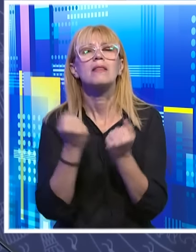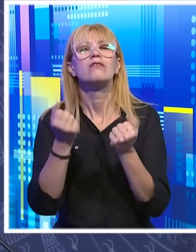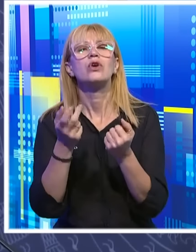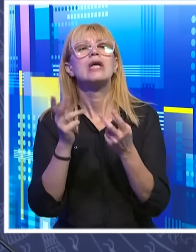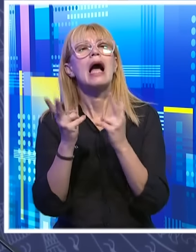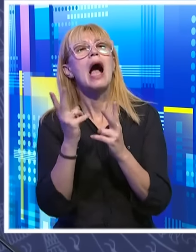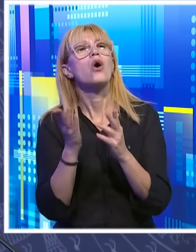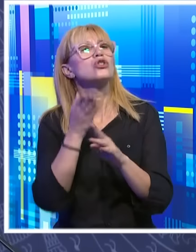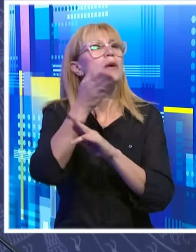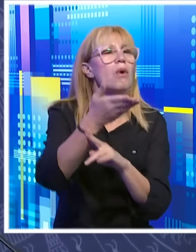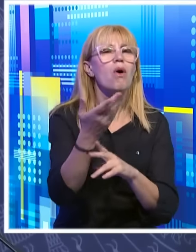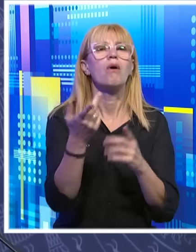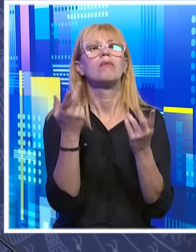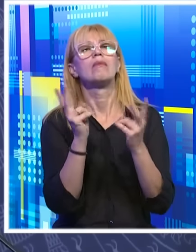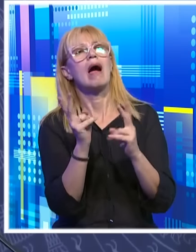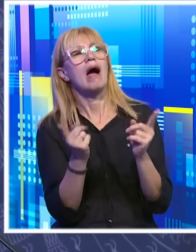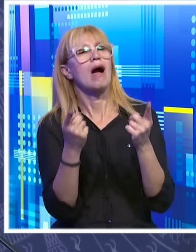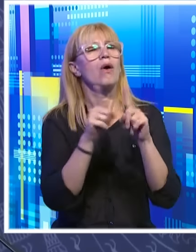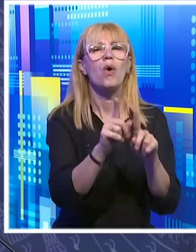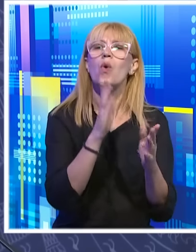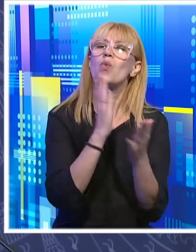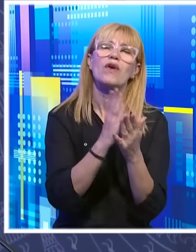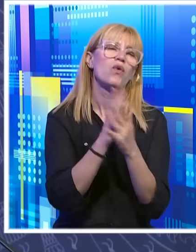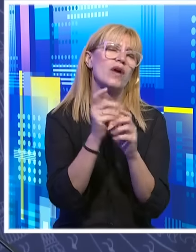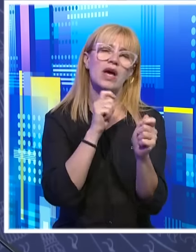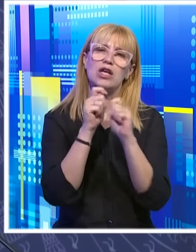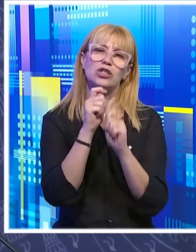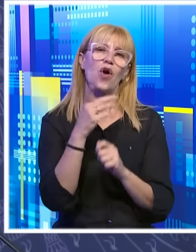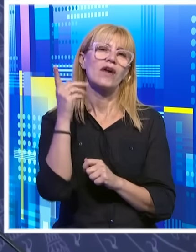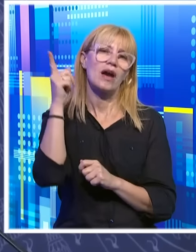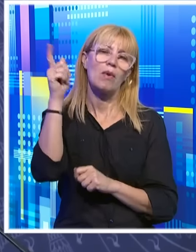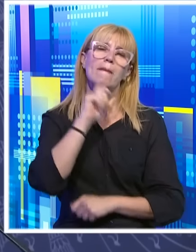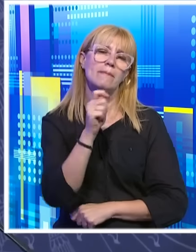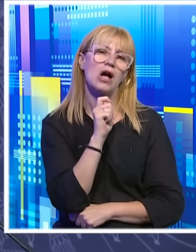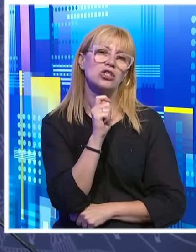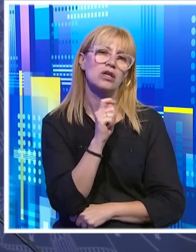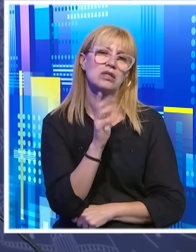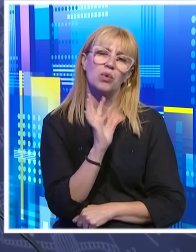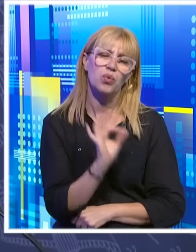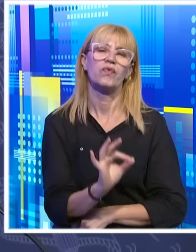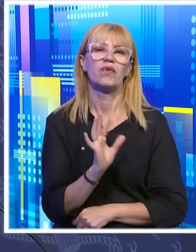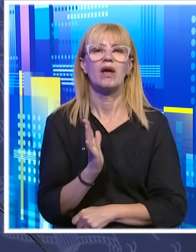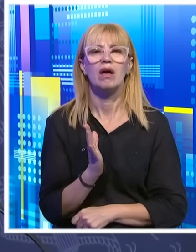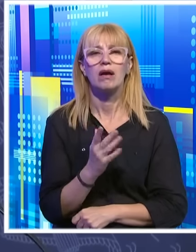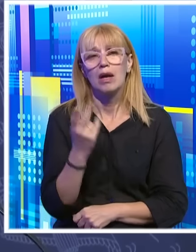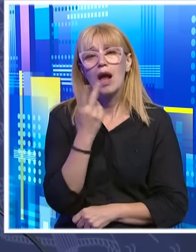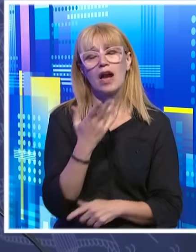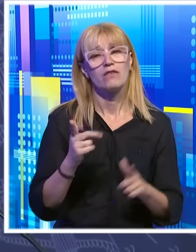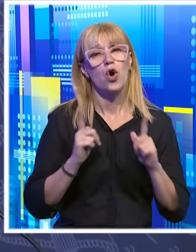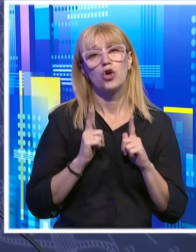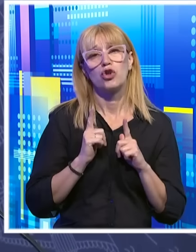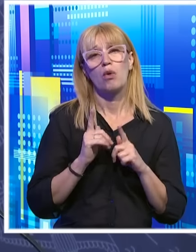ćemo da se pojavimo. Mi uvek razgovaramo sa našim mađarskim prijateljima o tome, oni sa nama. Svakako da očekujem